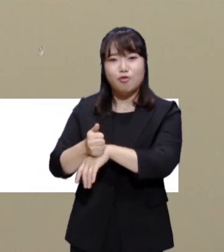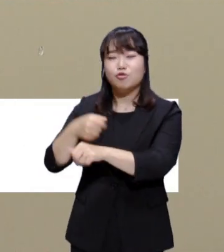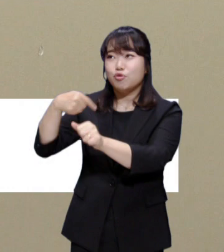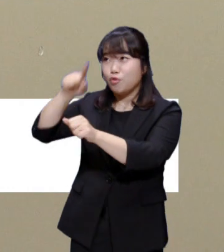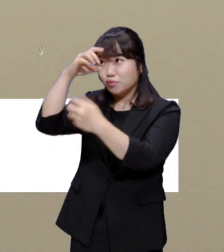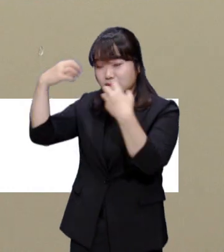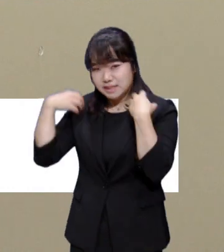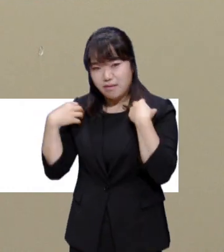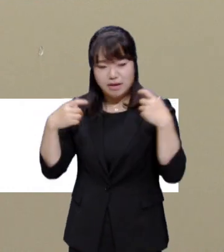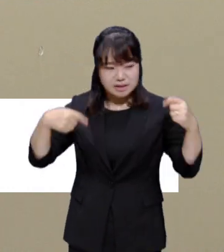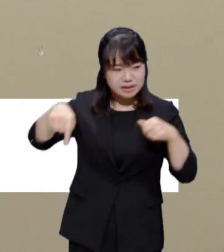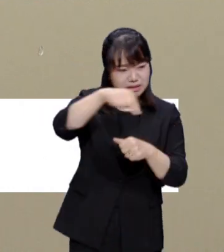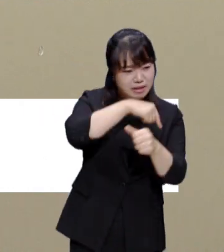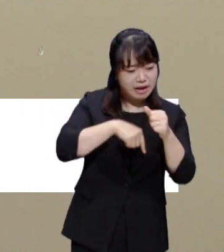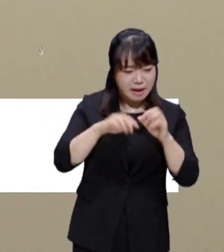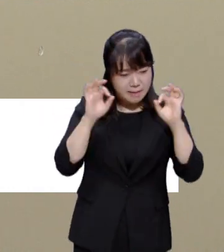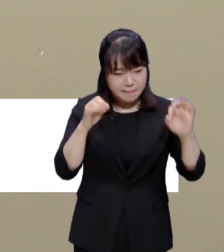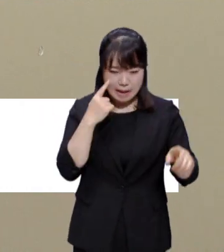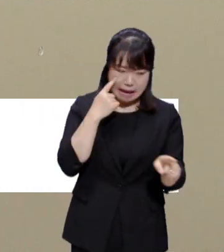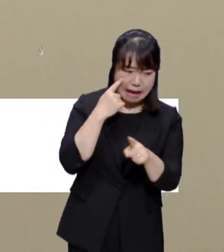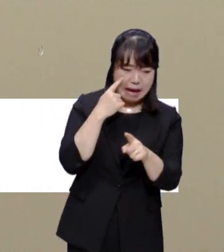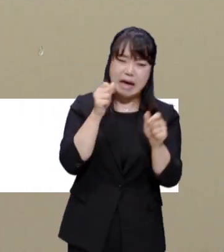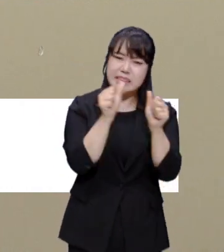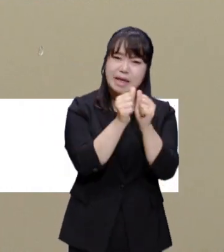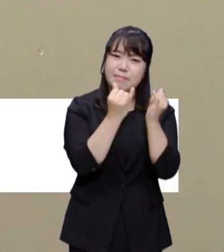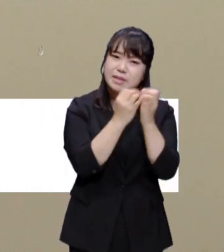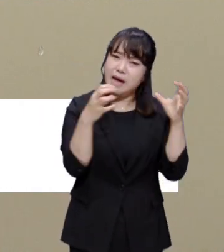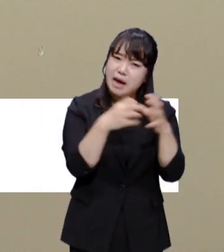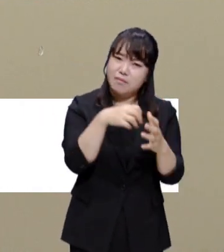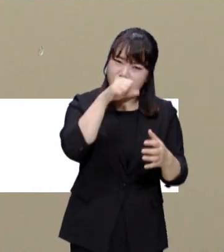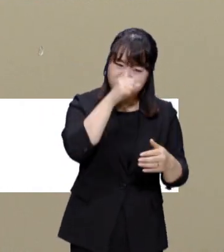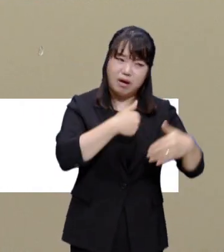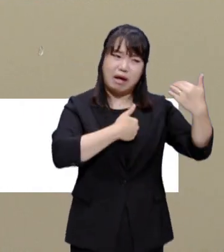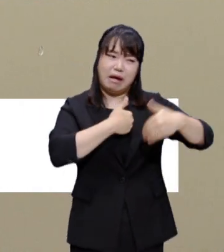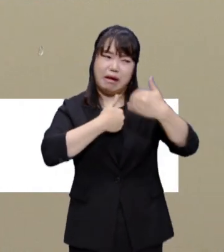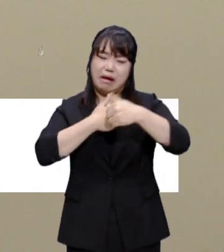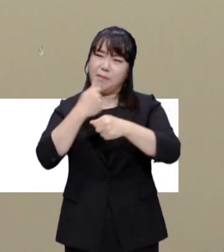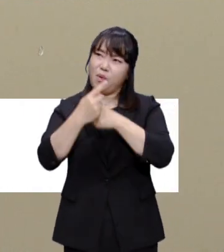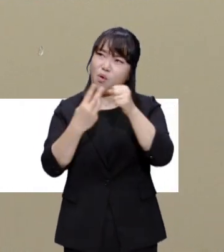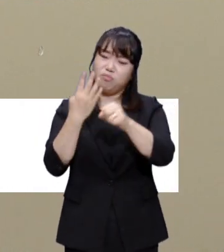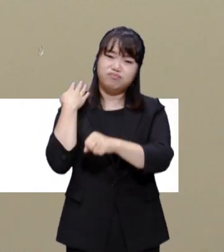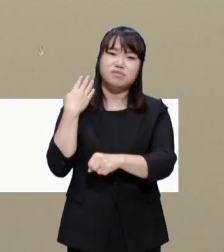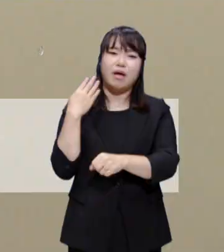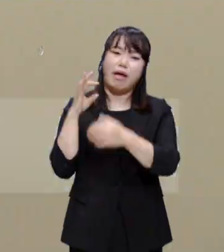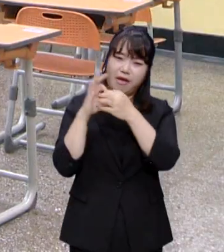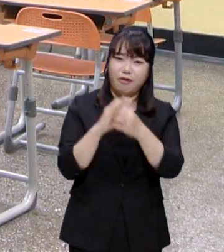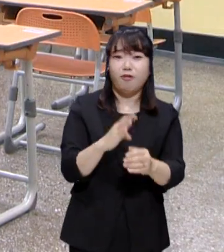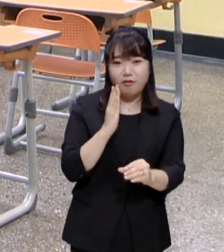지자체에서 남녀공학을 해주면 안 되겠느냐는 신청이 몇 년 전부터 있었습니다.